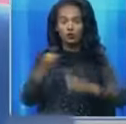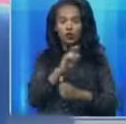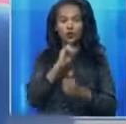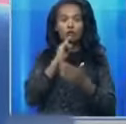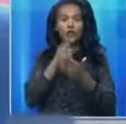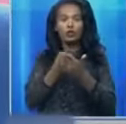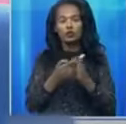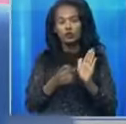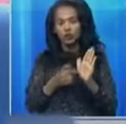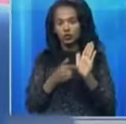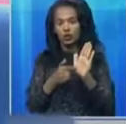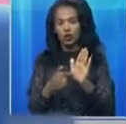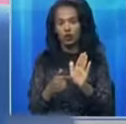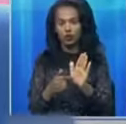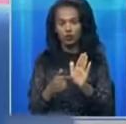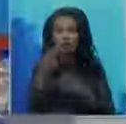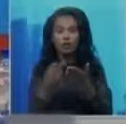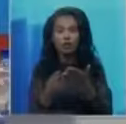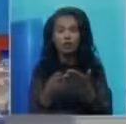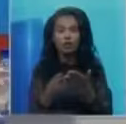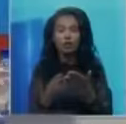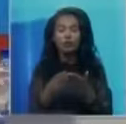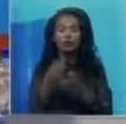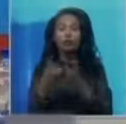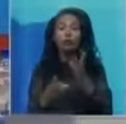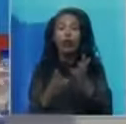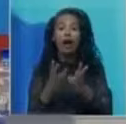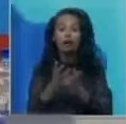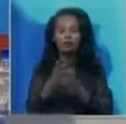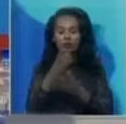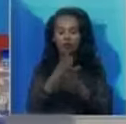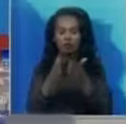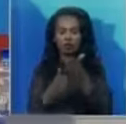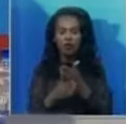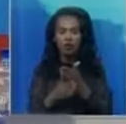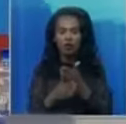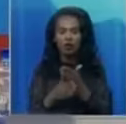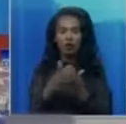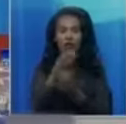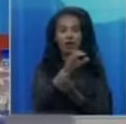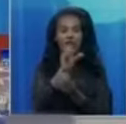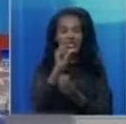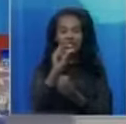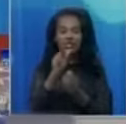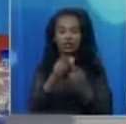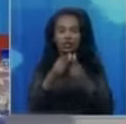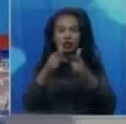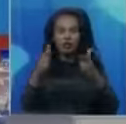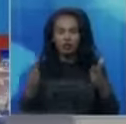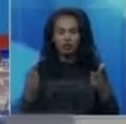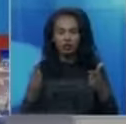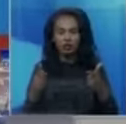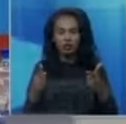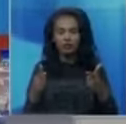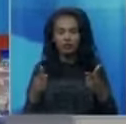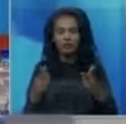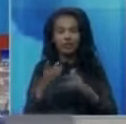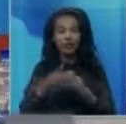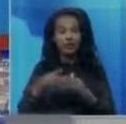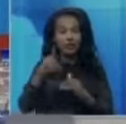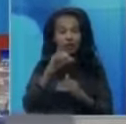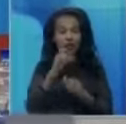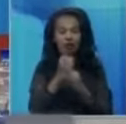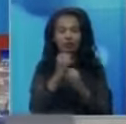ነው ጠቅላይ ሚኒስትሩ የተናገሩት። በዓለም ደረጃ ከትልቅ እስከ ትንሽ ከፍተኛ